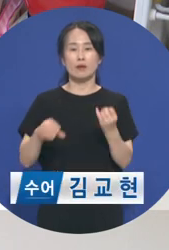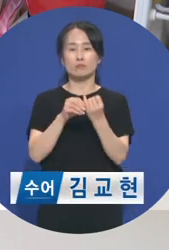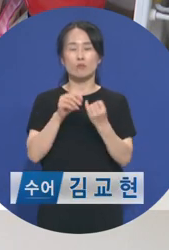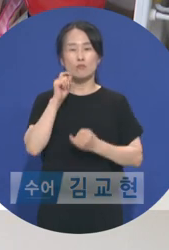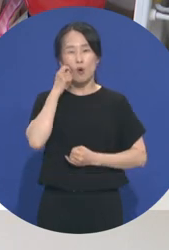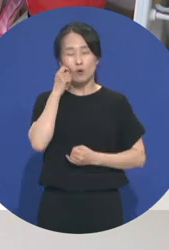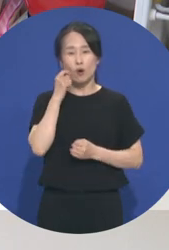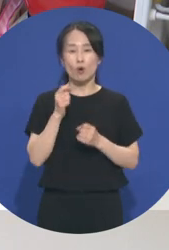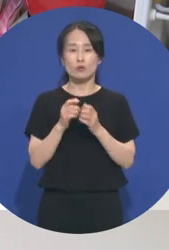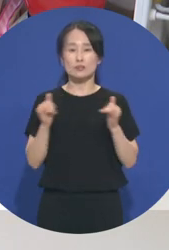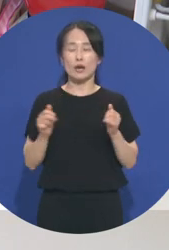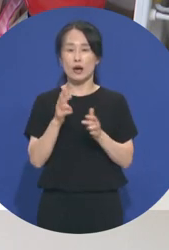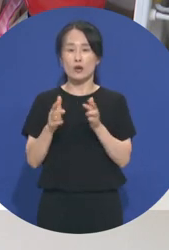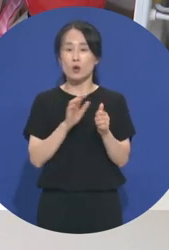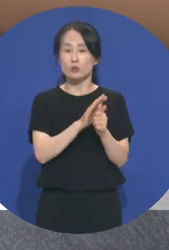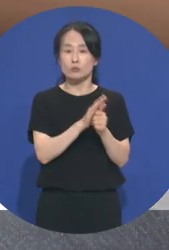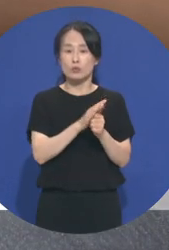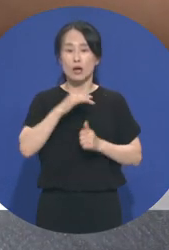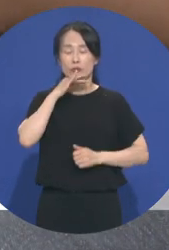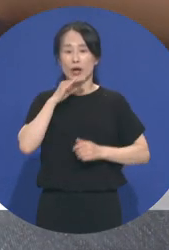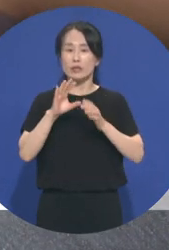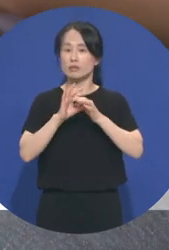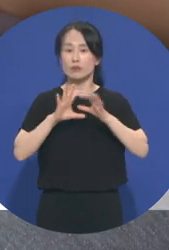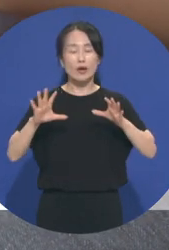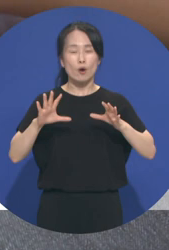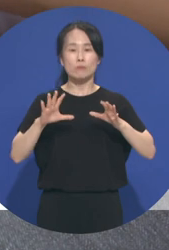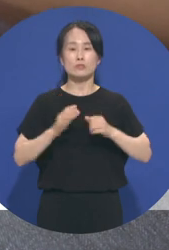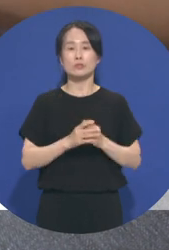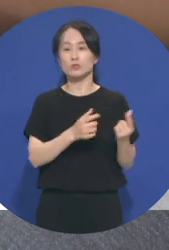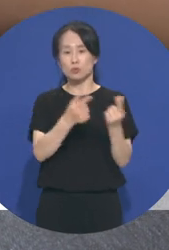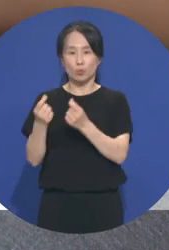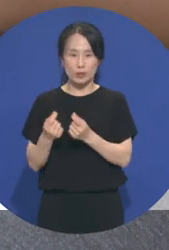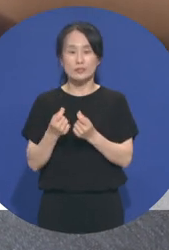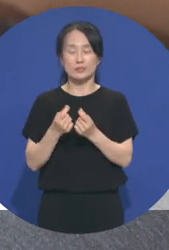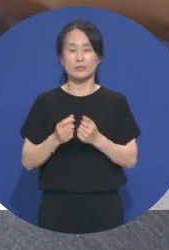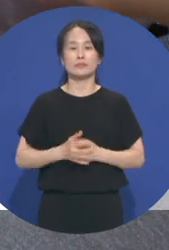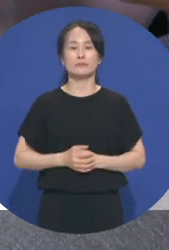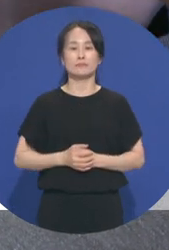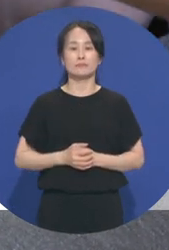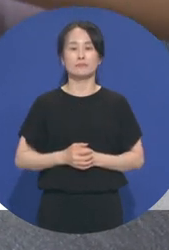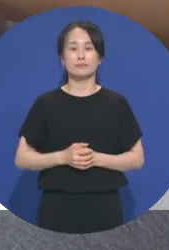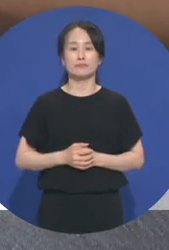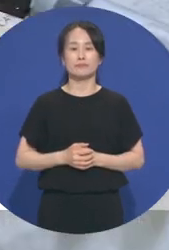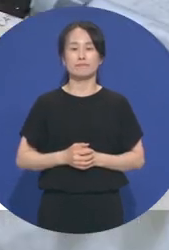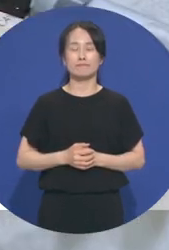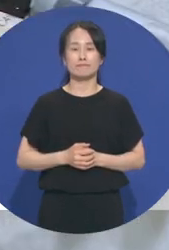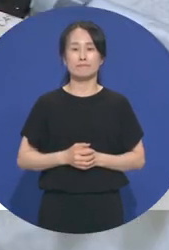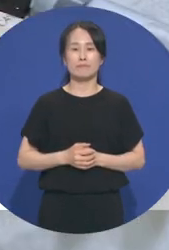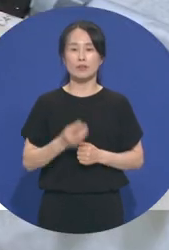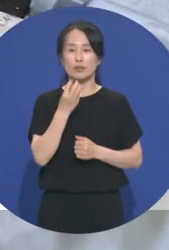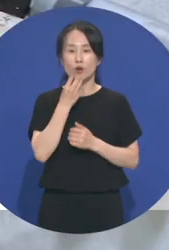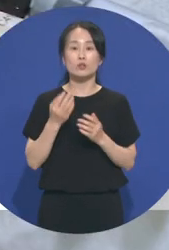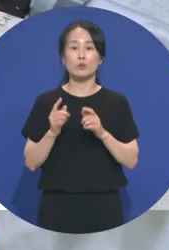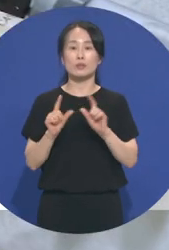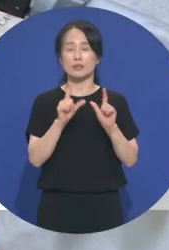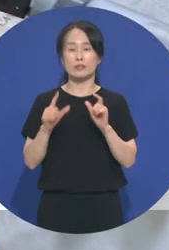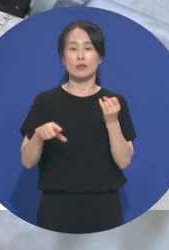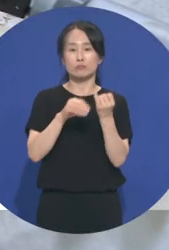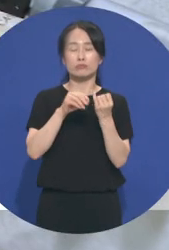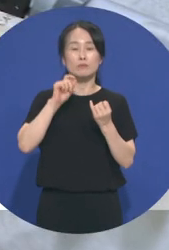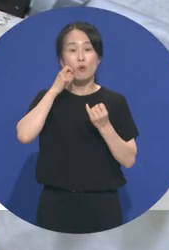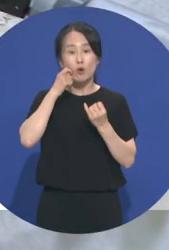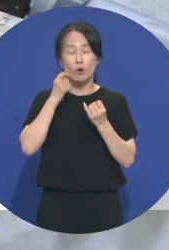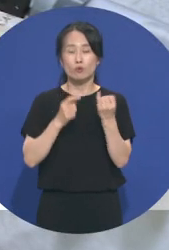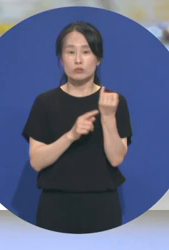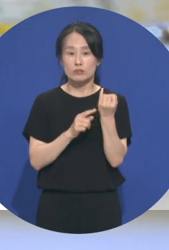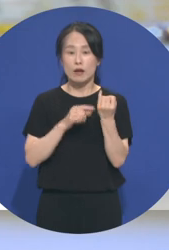경기도가 난임부부 시술비 지원 사업에 여성 나이별 시술 금액 차등 지원 기준을 폐지했습니다. 따라서 경기도에 거주하는